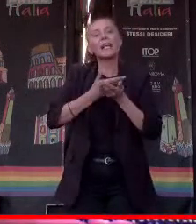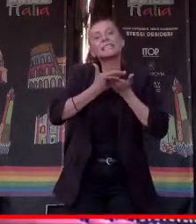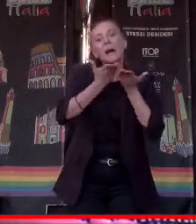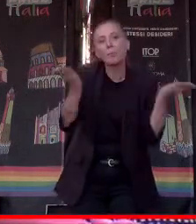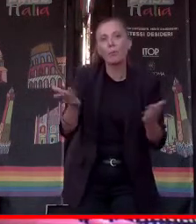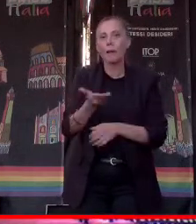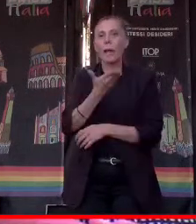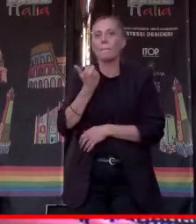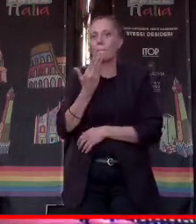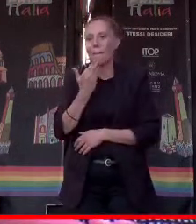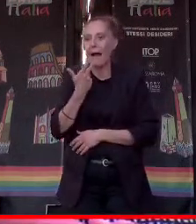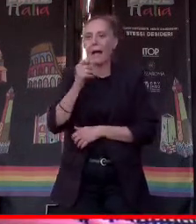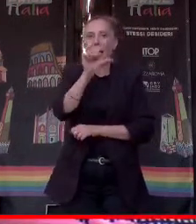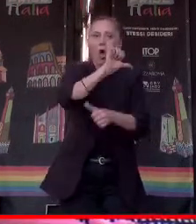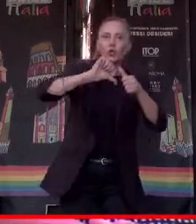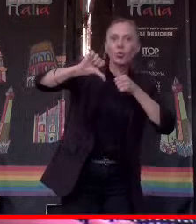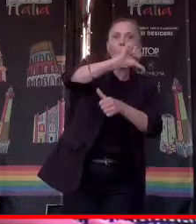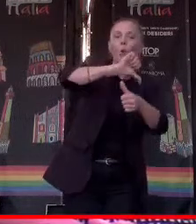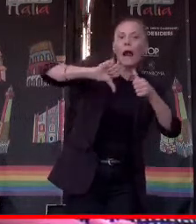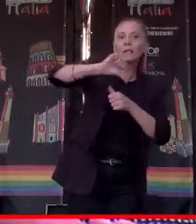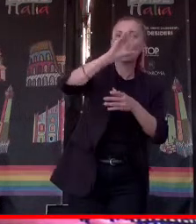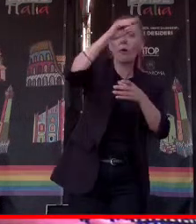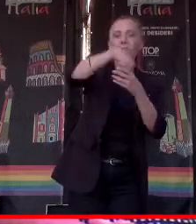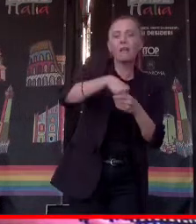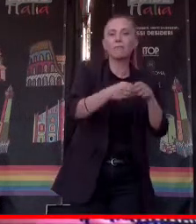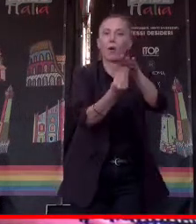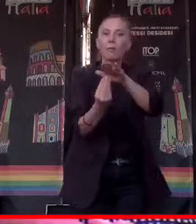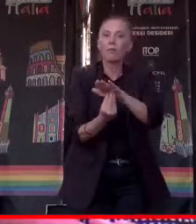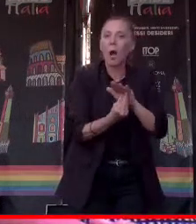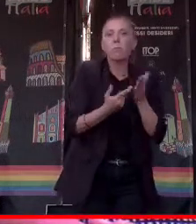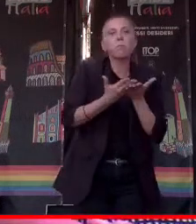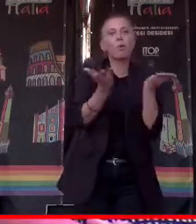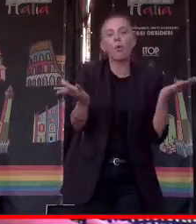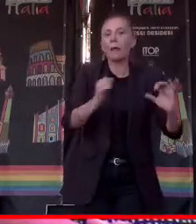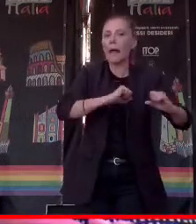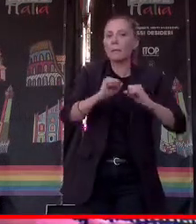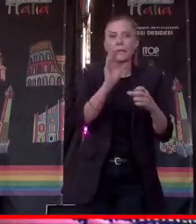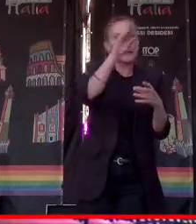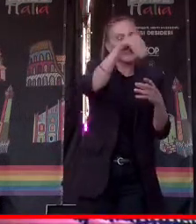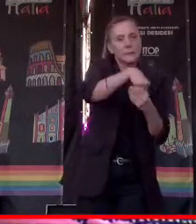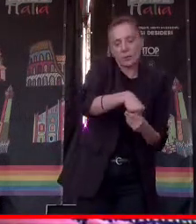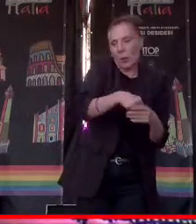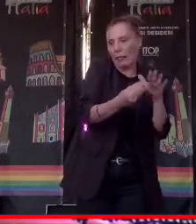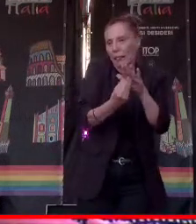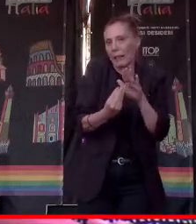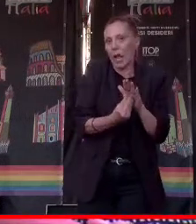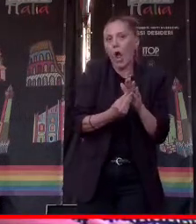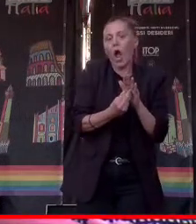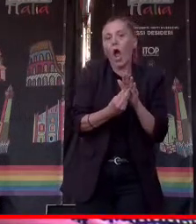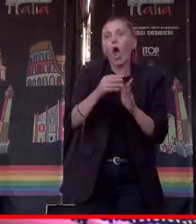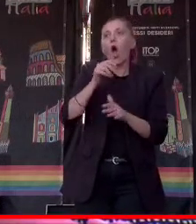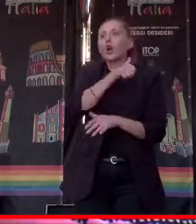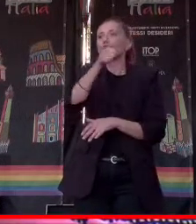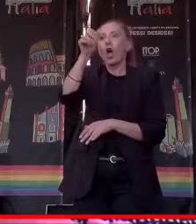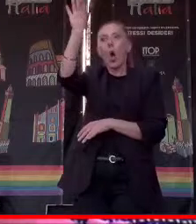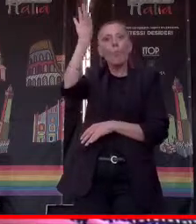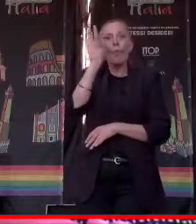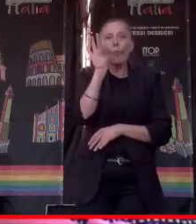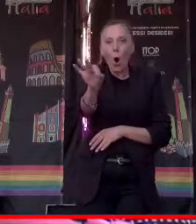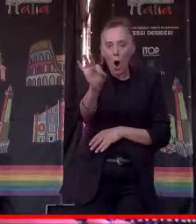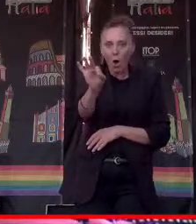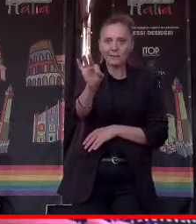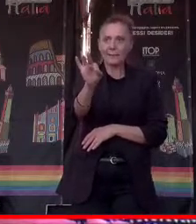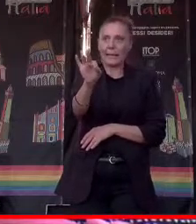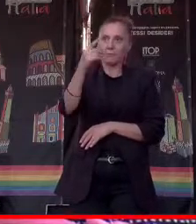di mancanza del turnover dentro la pubblica amministrazione. Quota 100 è stato